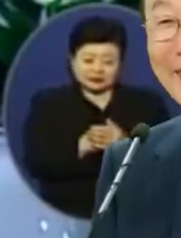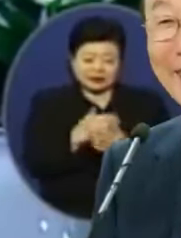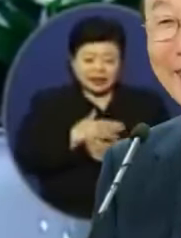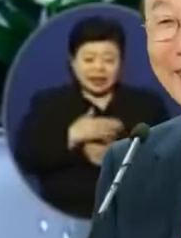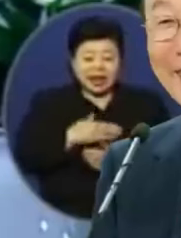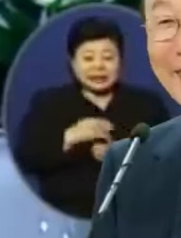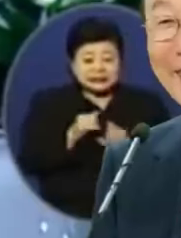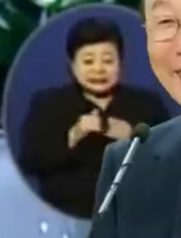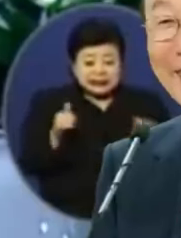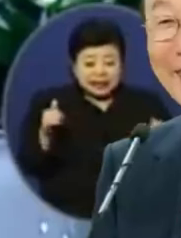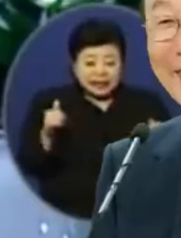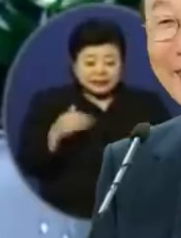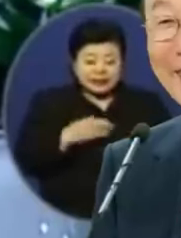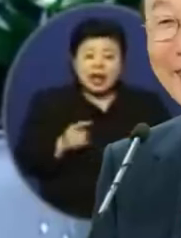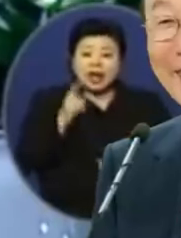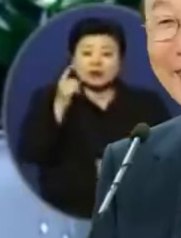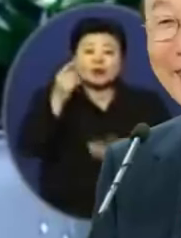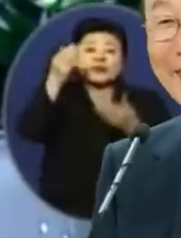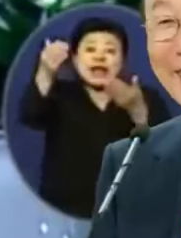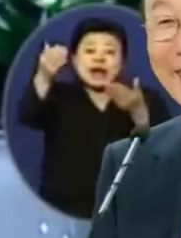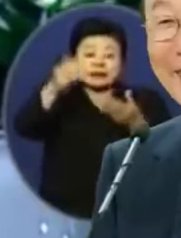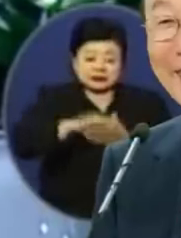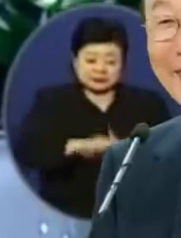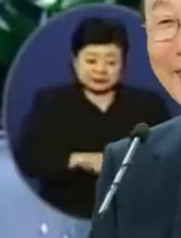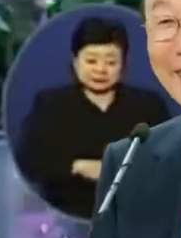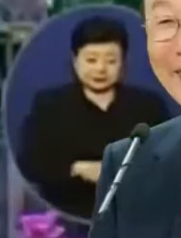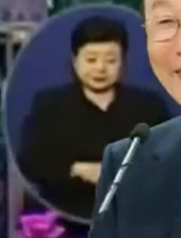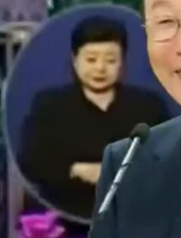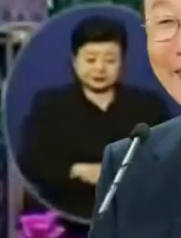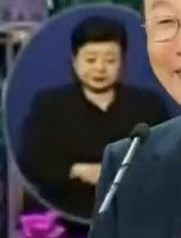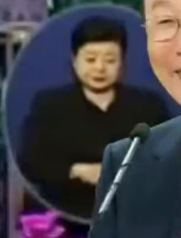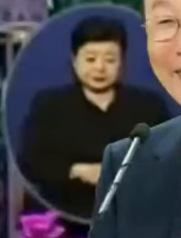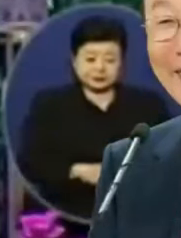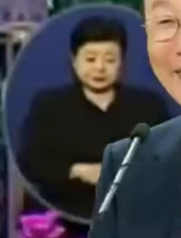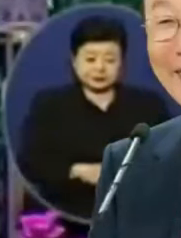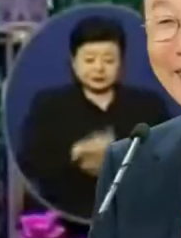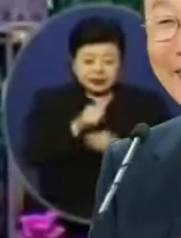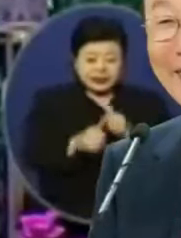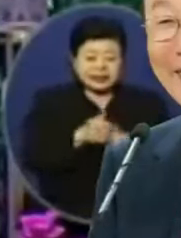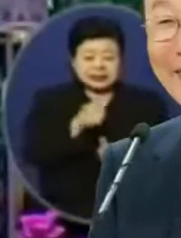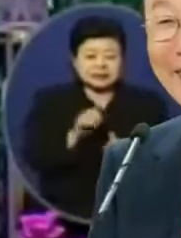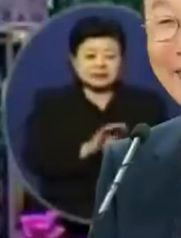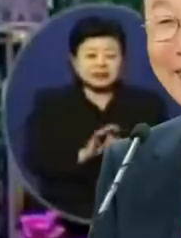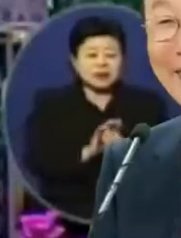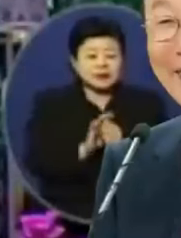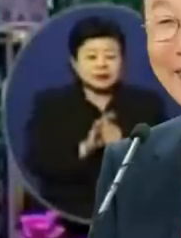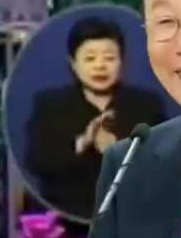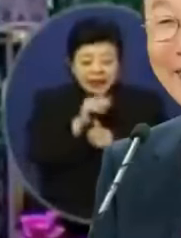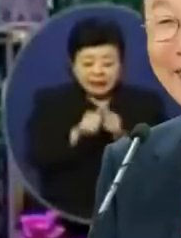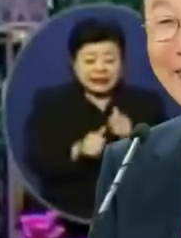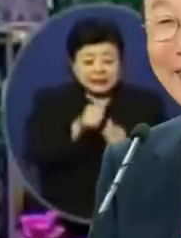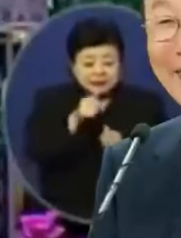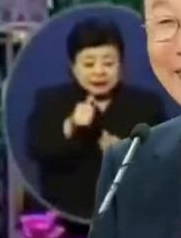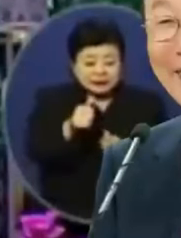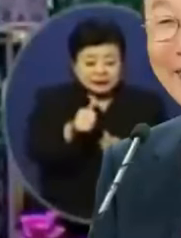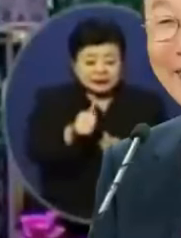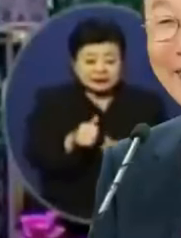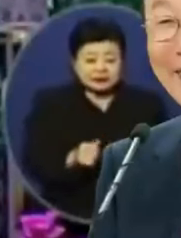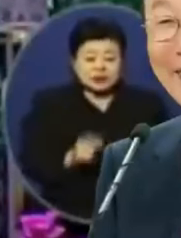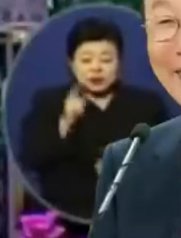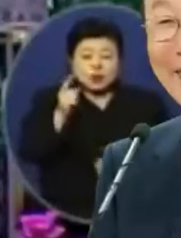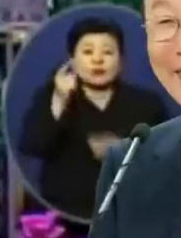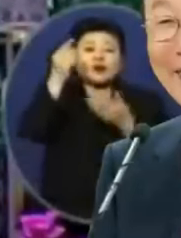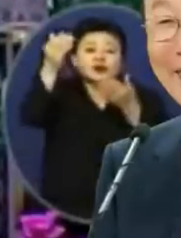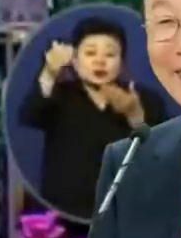나를 아는 사람을 내가 높이라고 주님께서 말씀하시겠습니다. 하나님을 섬기면 하나님이 우리를